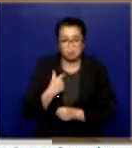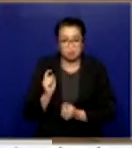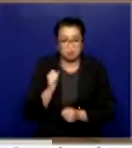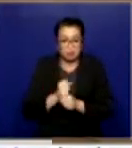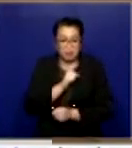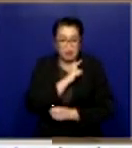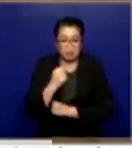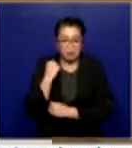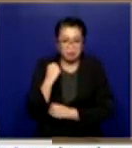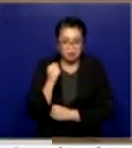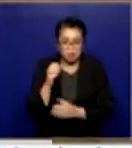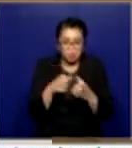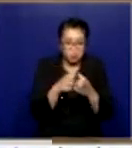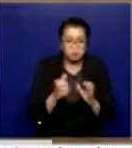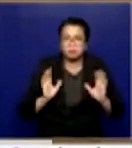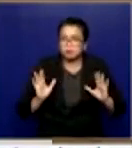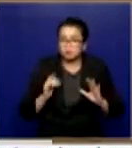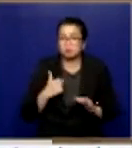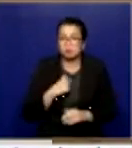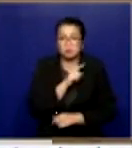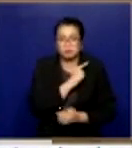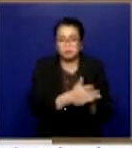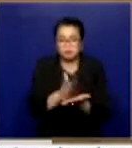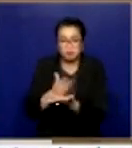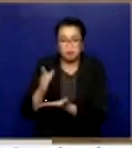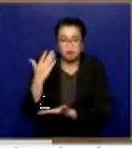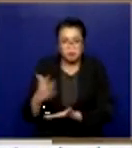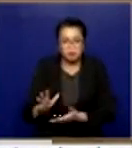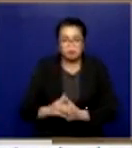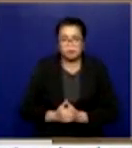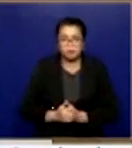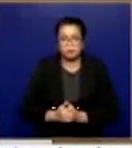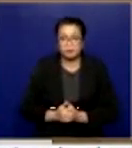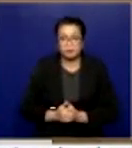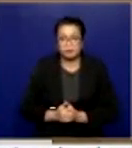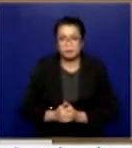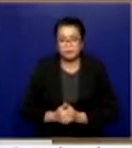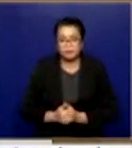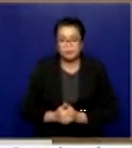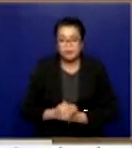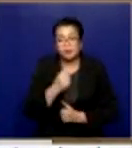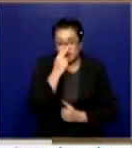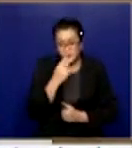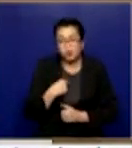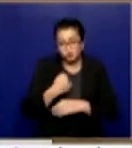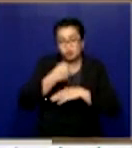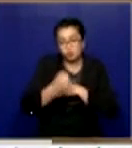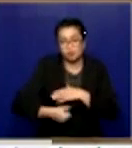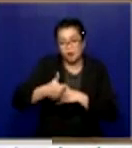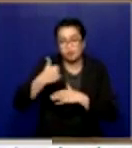ล่วงการท่านนะครับอ่ะดีแล้วดูที่มันจะตบง่ายก็ไม่ง่ายจบได้หรือไม่ได้